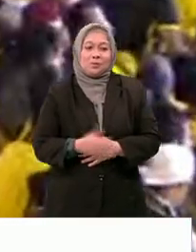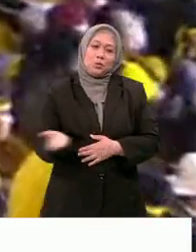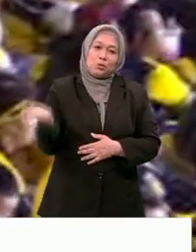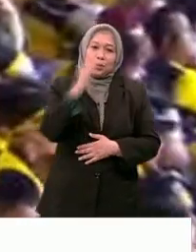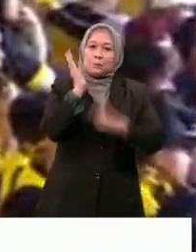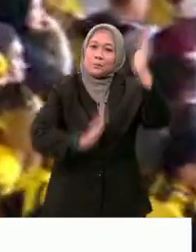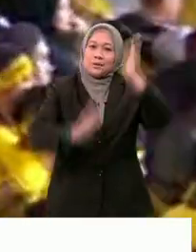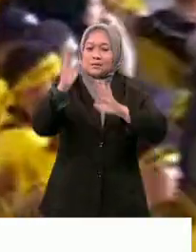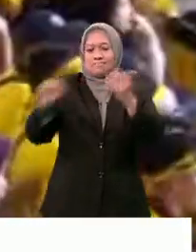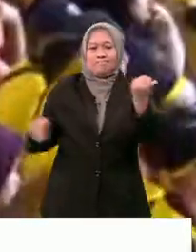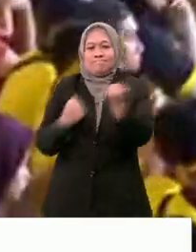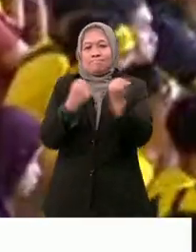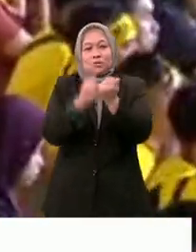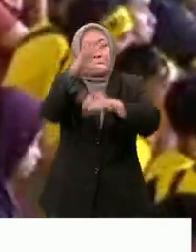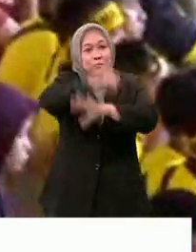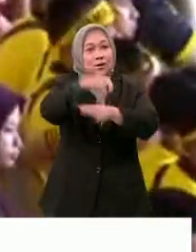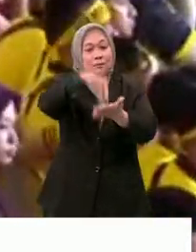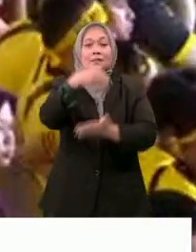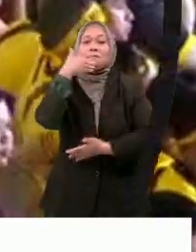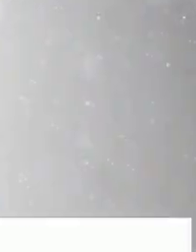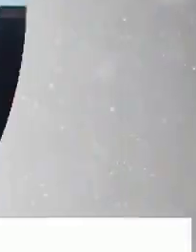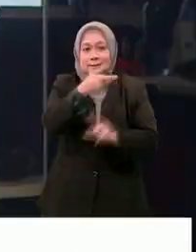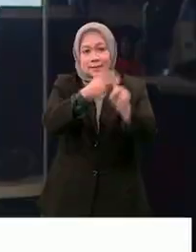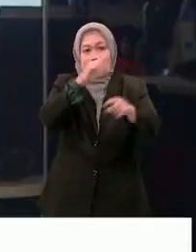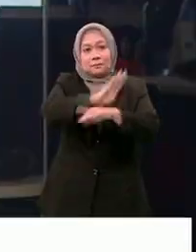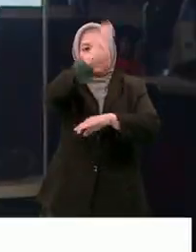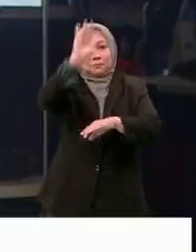rakyat Malaysia berikan sokongan kepada perlawanan malam ini. Terima kasih, Ridaudin, langsung dari Stadium Nasional Bukit Jalil.